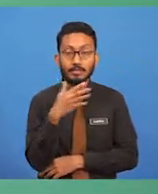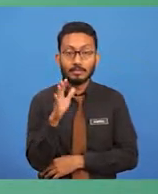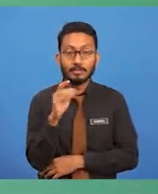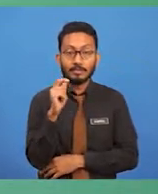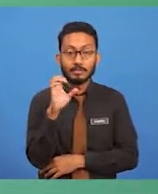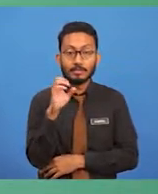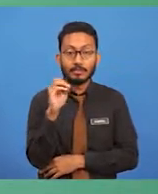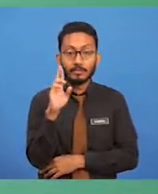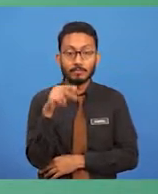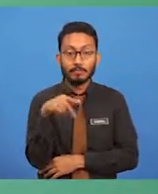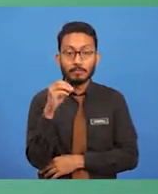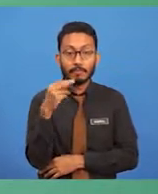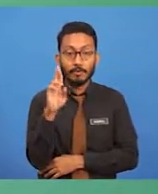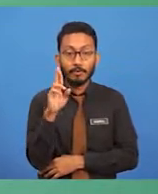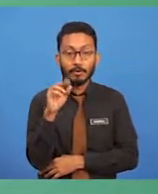jawab.